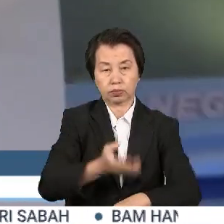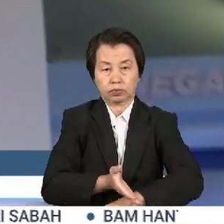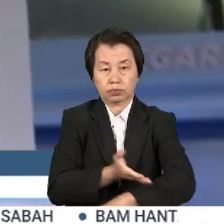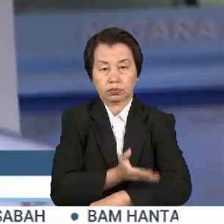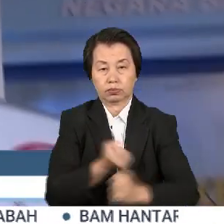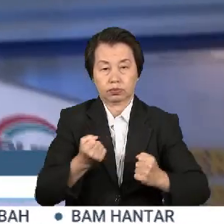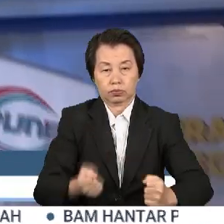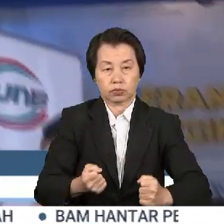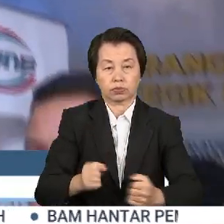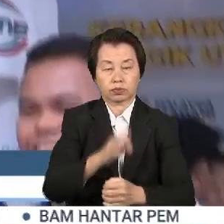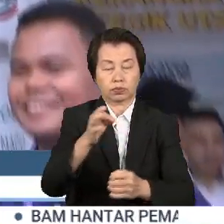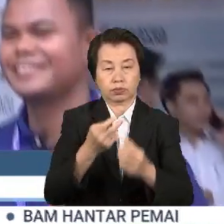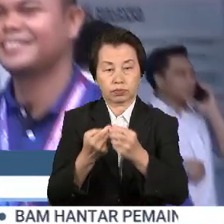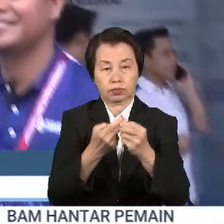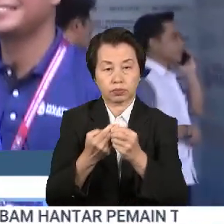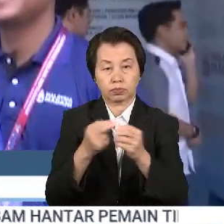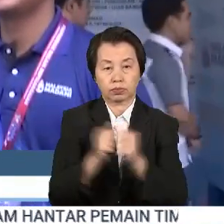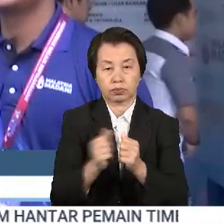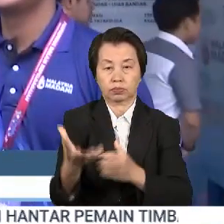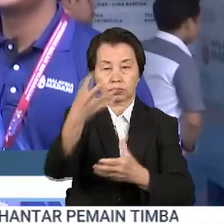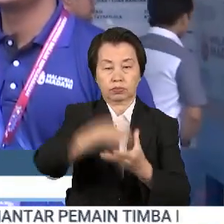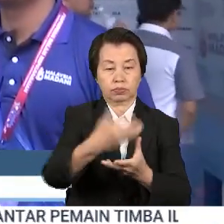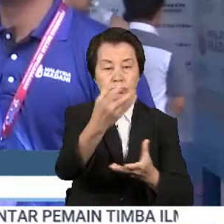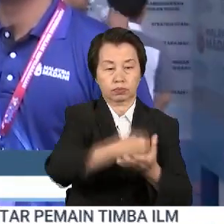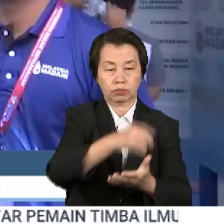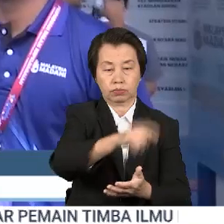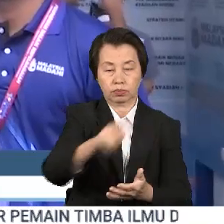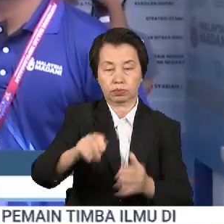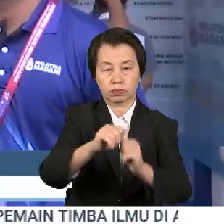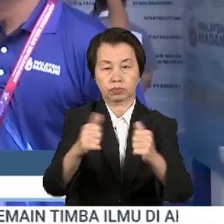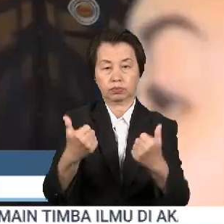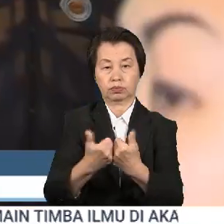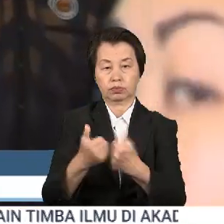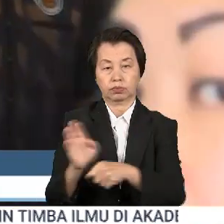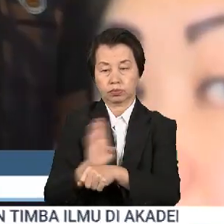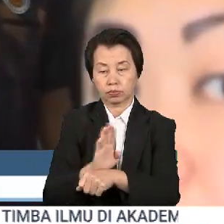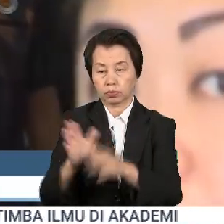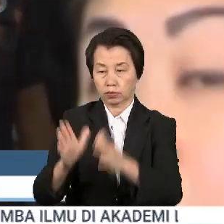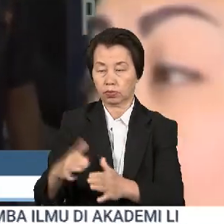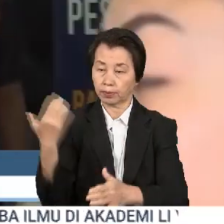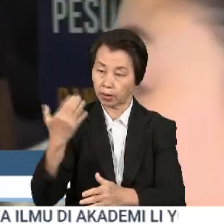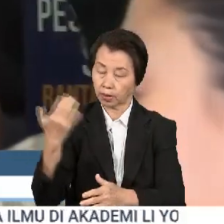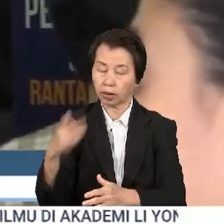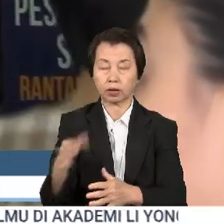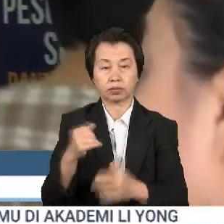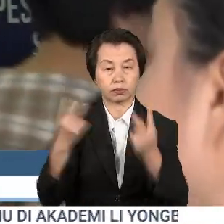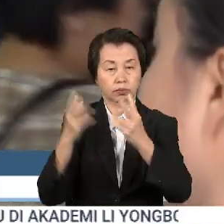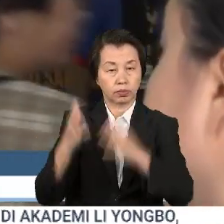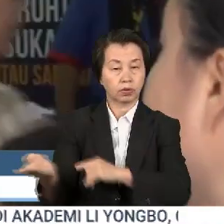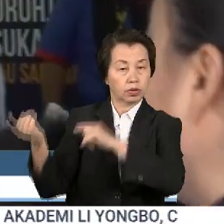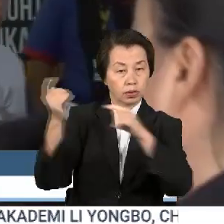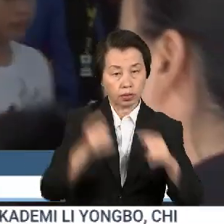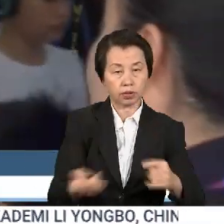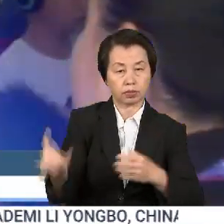memperkukuhkan semangat perpaduan dengan melibatkan pelbagai agensi, peniaga, orang awam serta pengunjung yang hadir ke